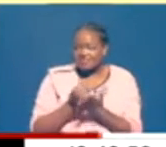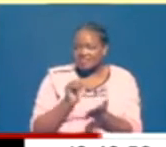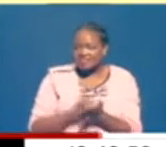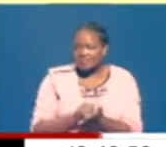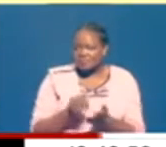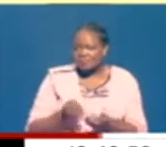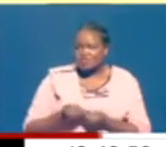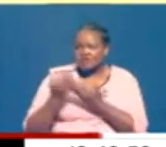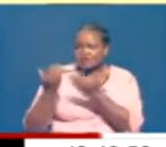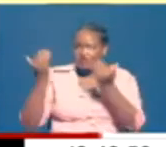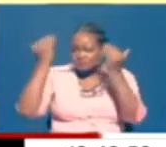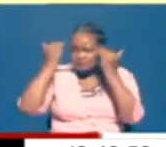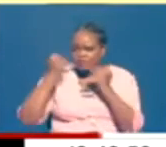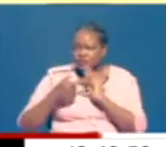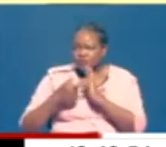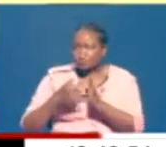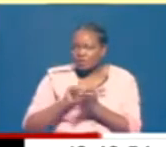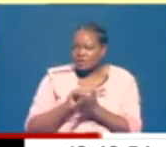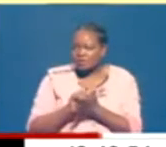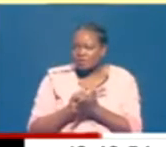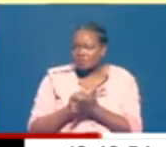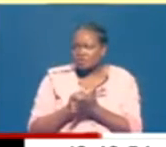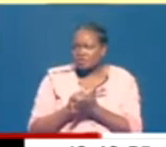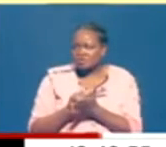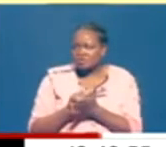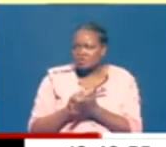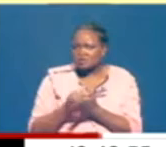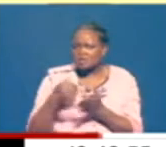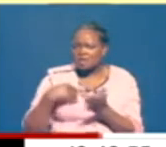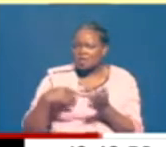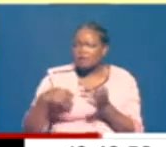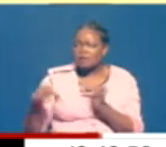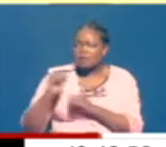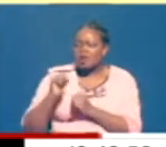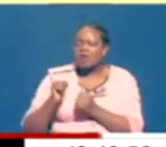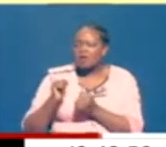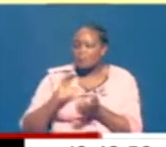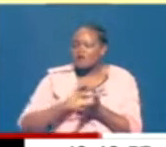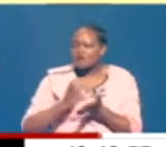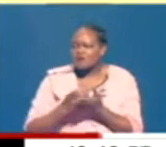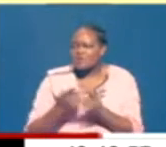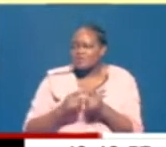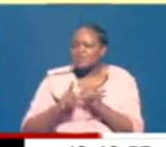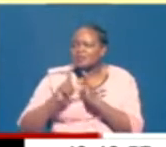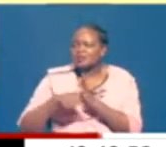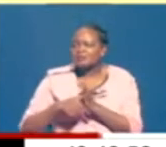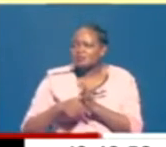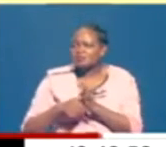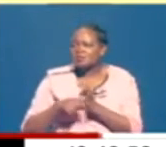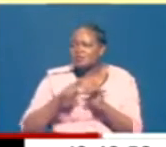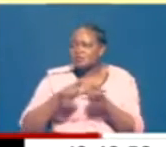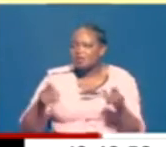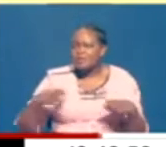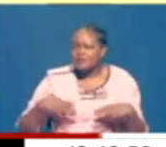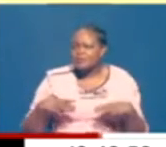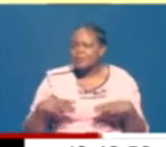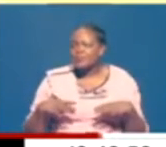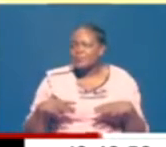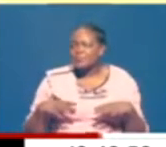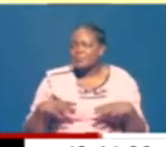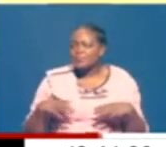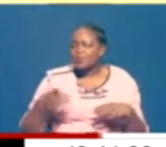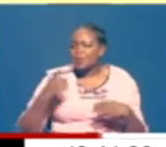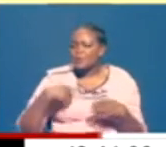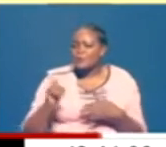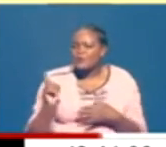pale kotini ya kuonyesha kwamba kulikuwa na hiyo car grant, na hiyo baada hiyo car grant ndio hawa watu wakapitisha hawa